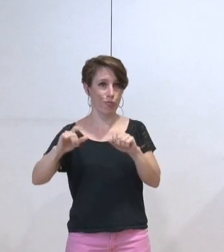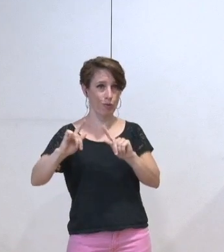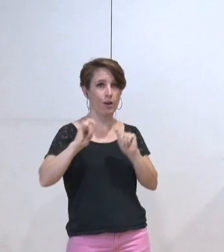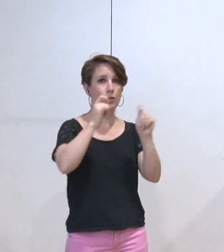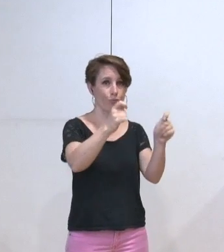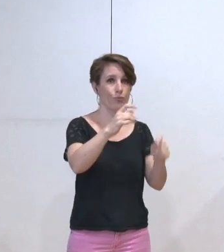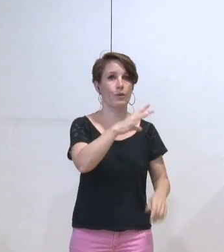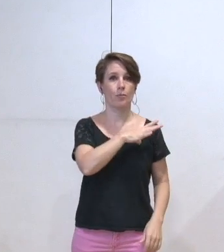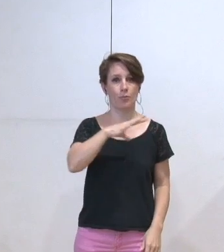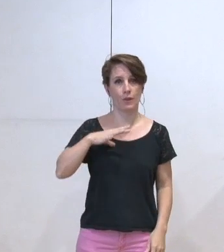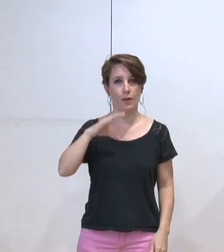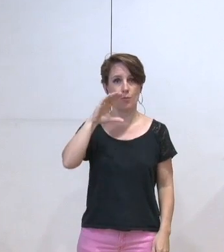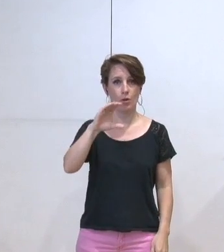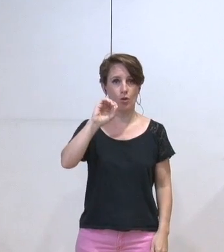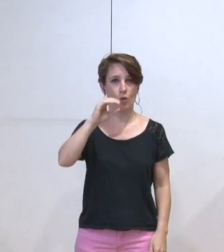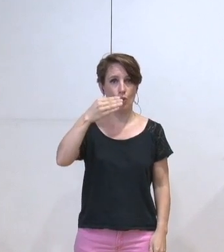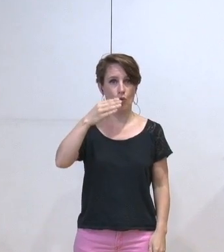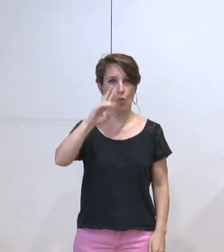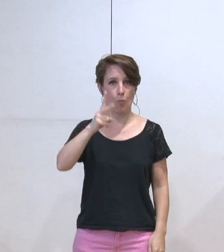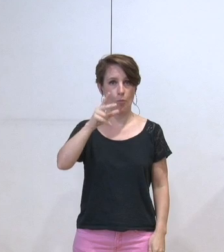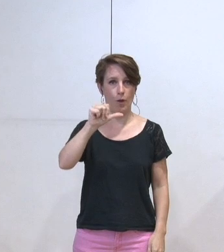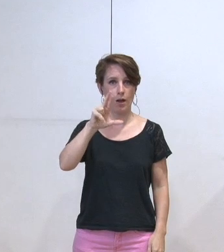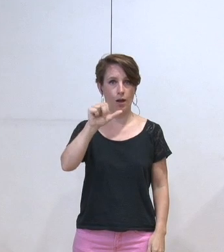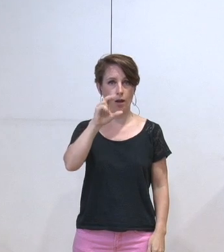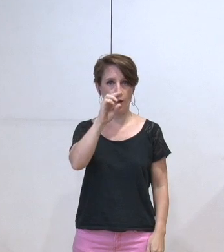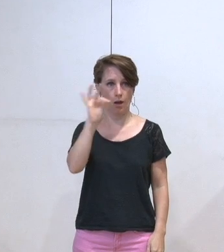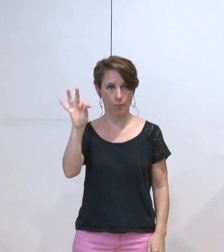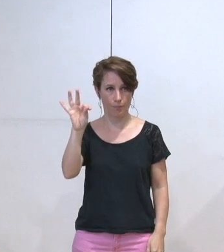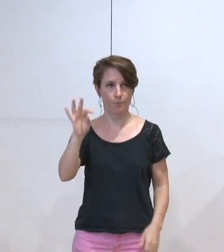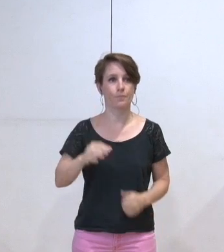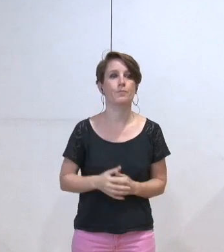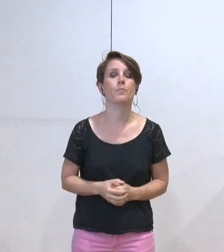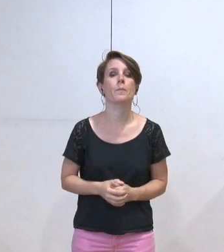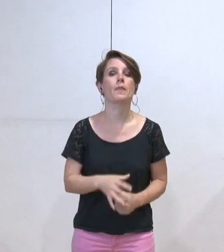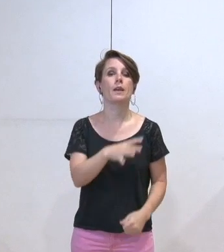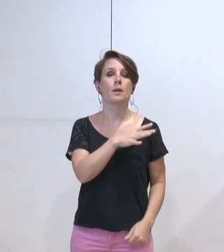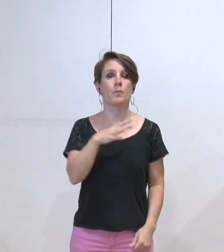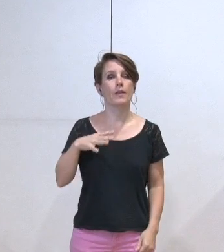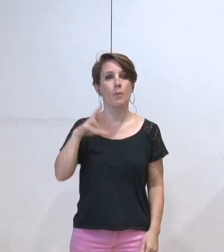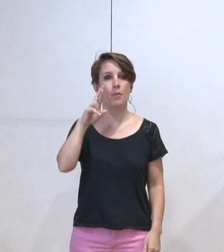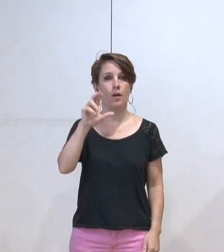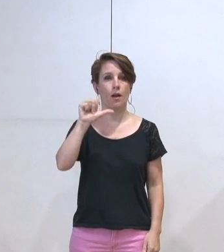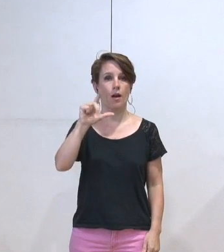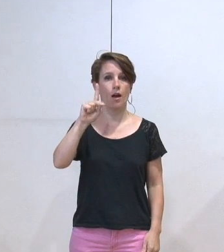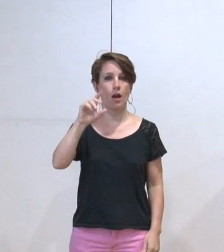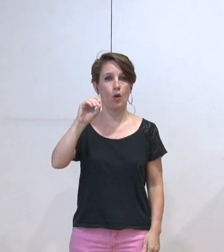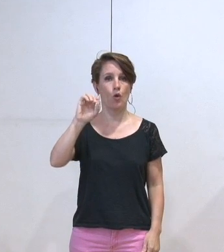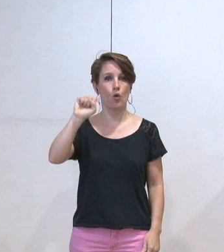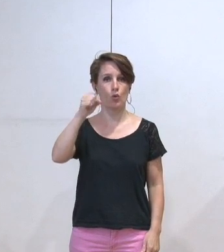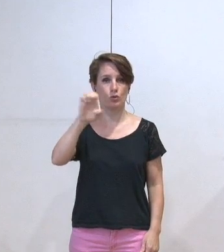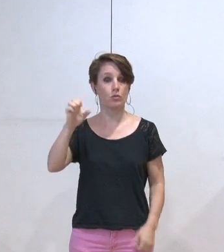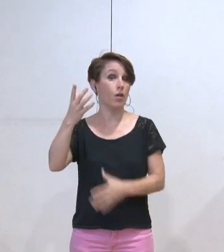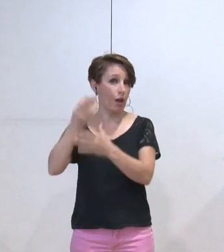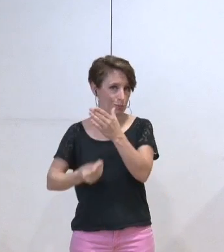Thierry chastenier donne pouvoir à Jacques Viard pour la soirée Mondane Jaa Pascal clouer donne pouvoir à Laurence